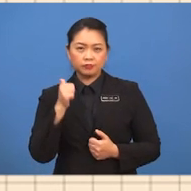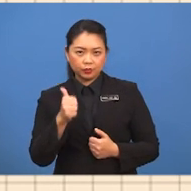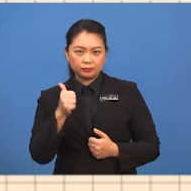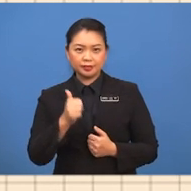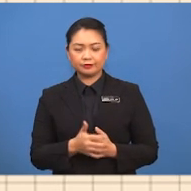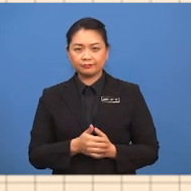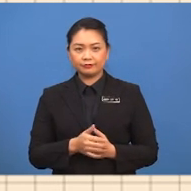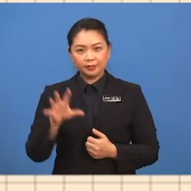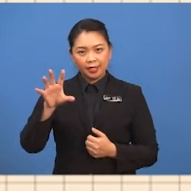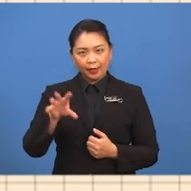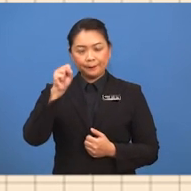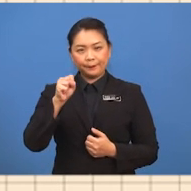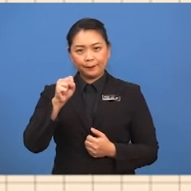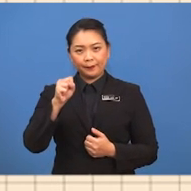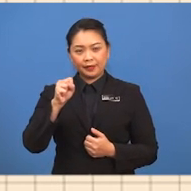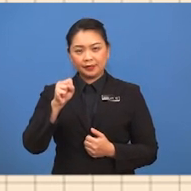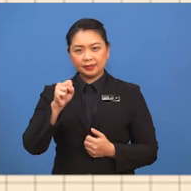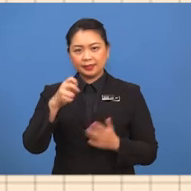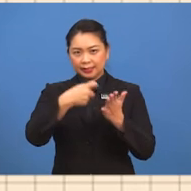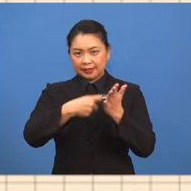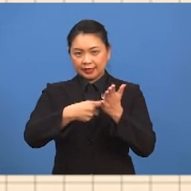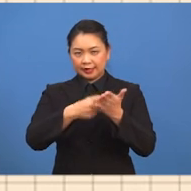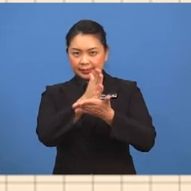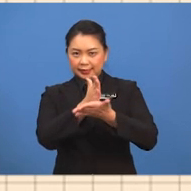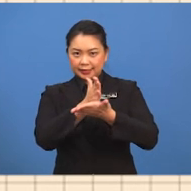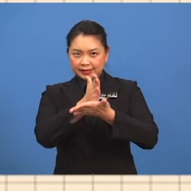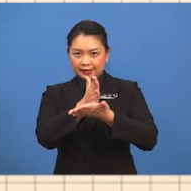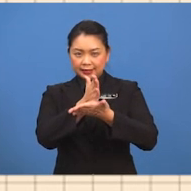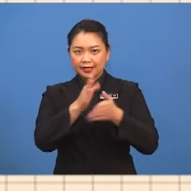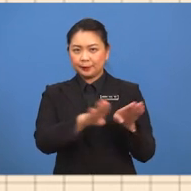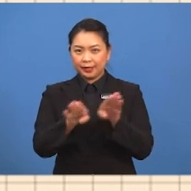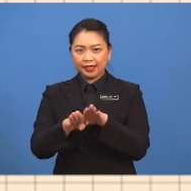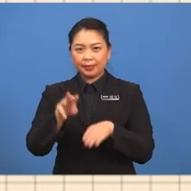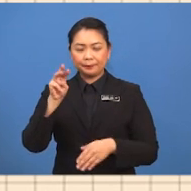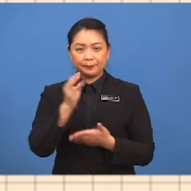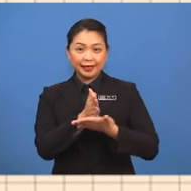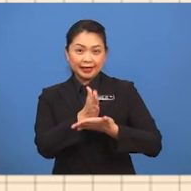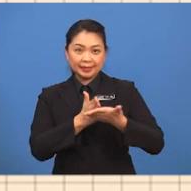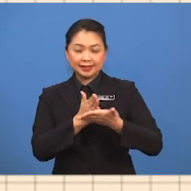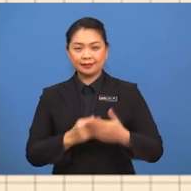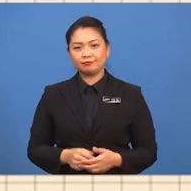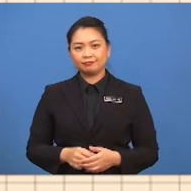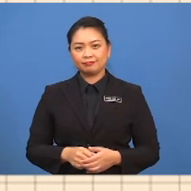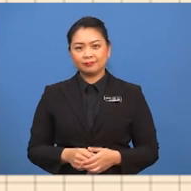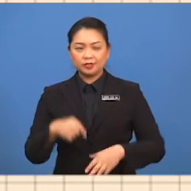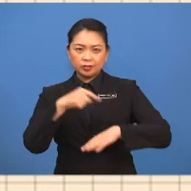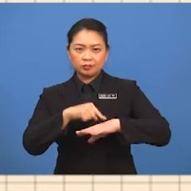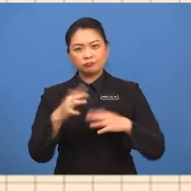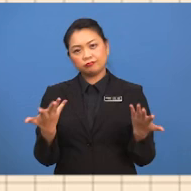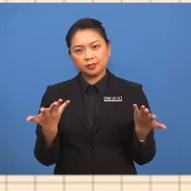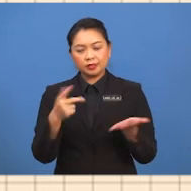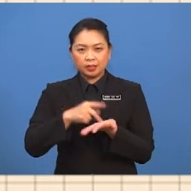Bagus! Ambil nilai data di tengah-tengah sebagai median. Di sini tiada